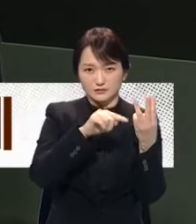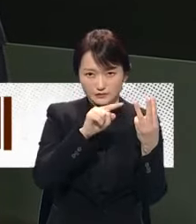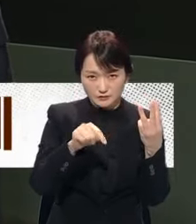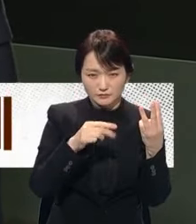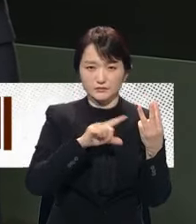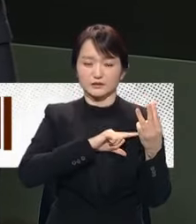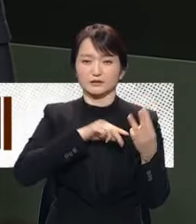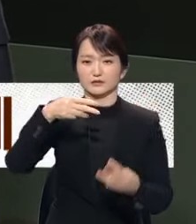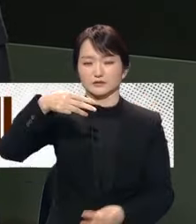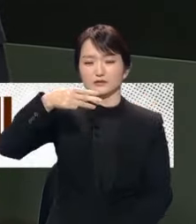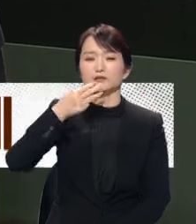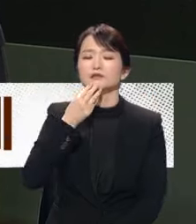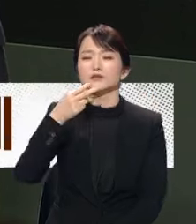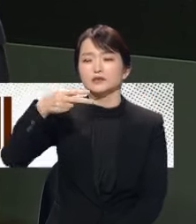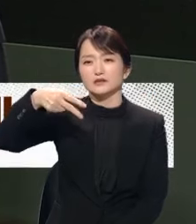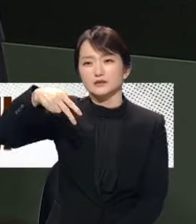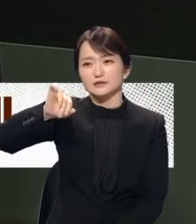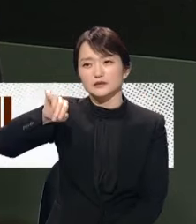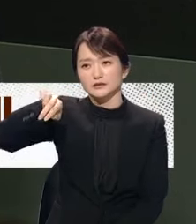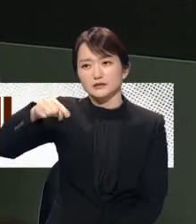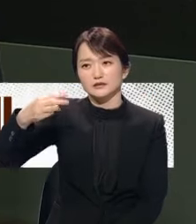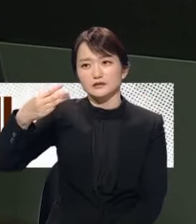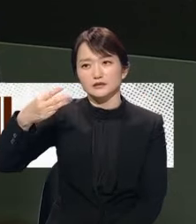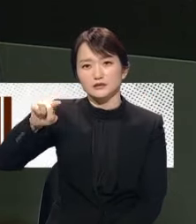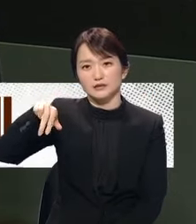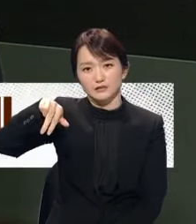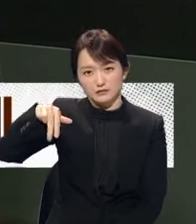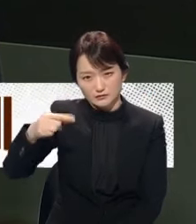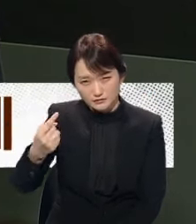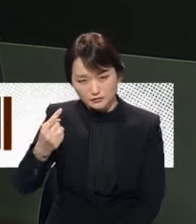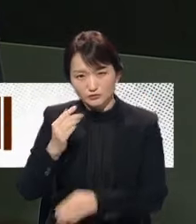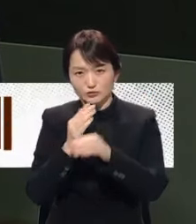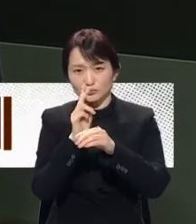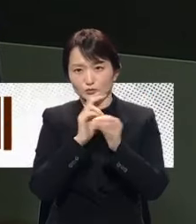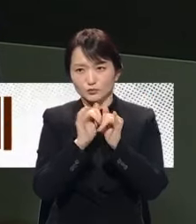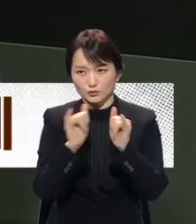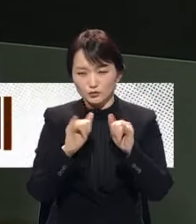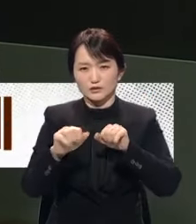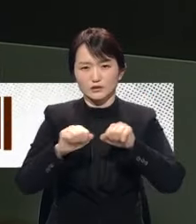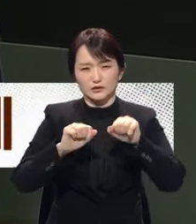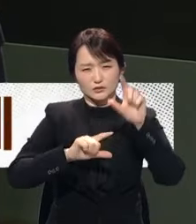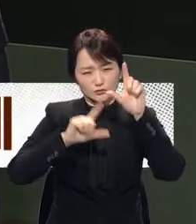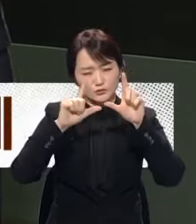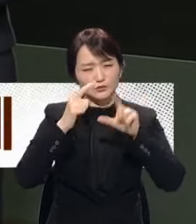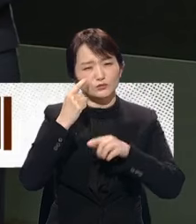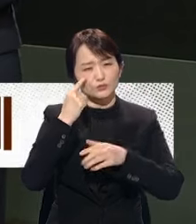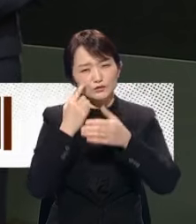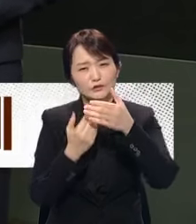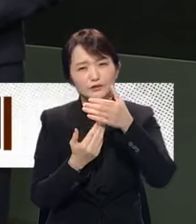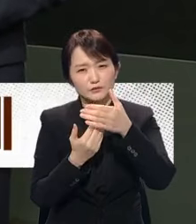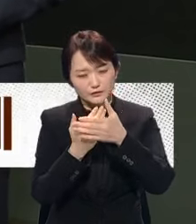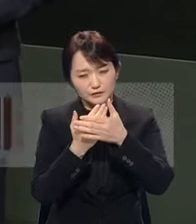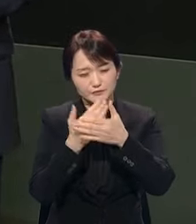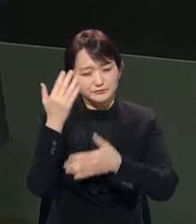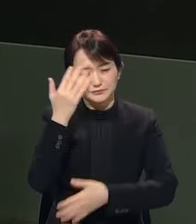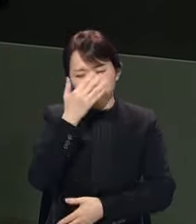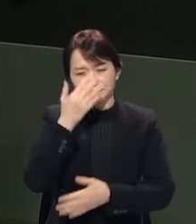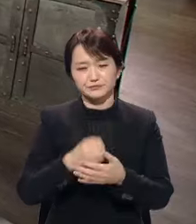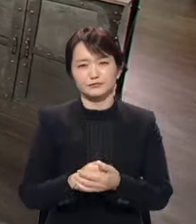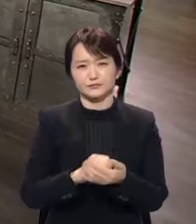시스터즈 다들 아시죠? 메인보컬로 활동하던 이 고인의 모습이 눈에 선합니다. 자, 영면을 기원하면서요.